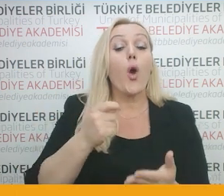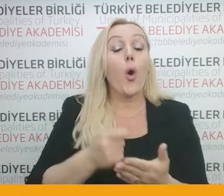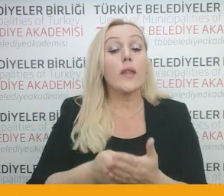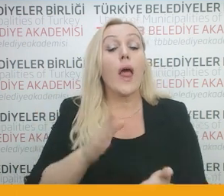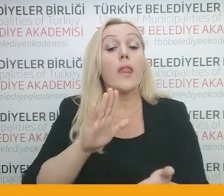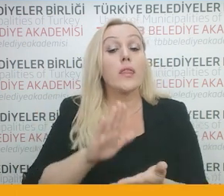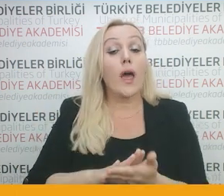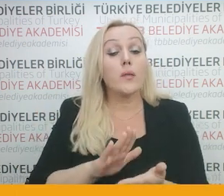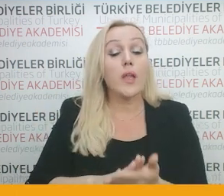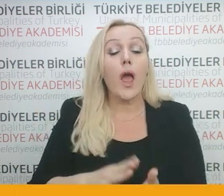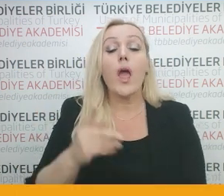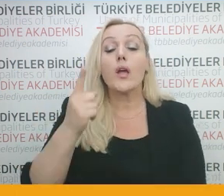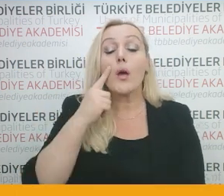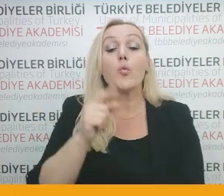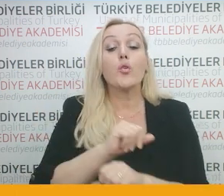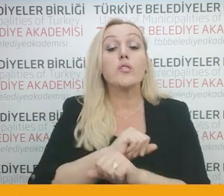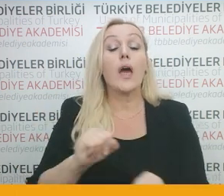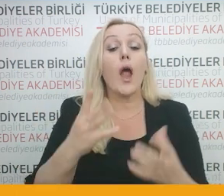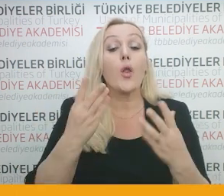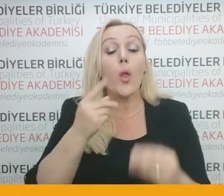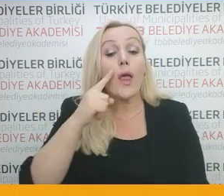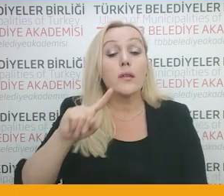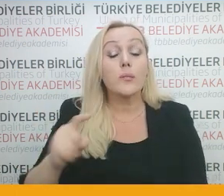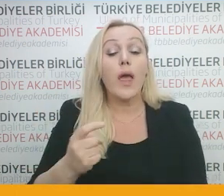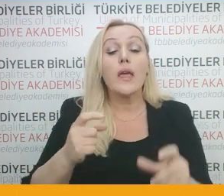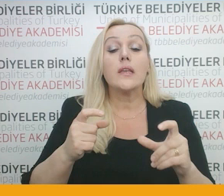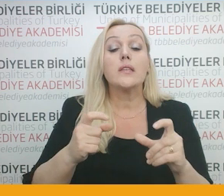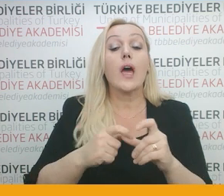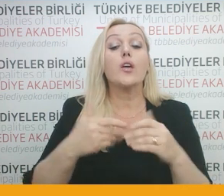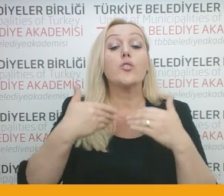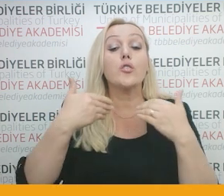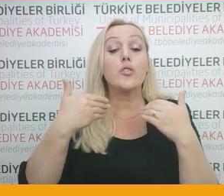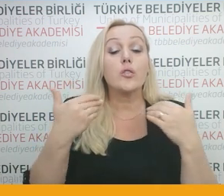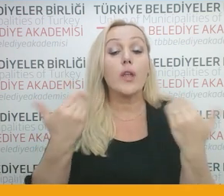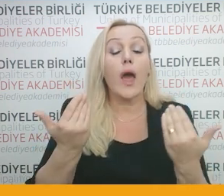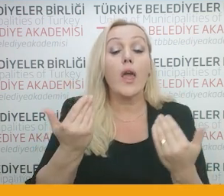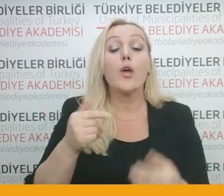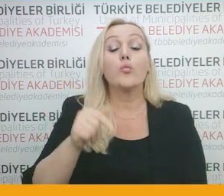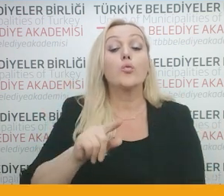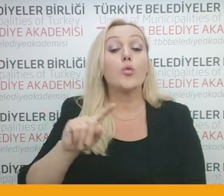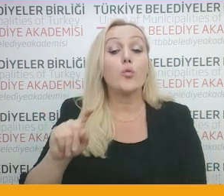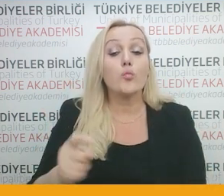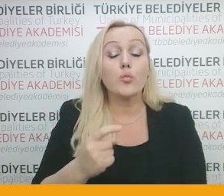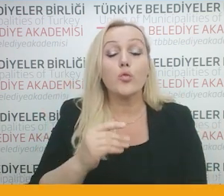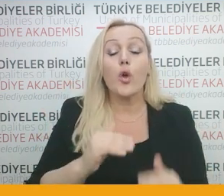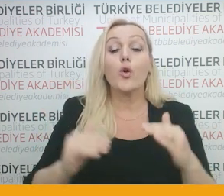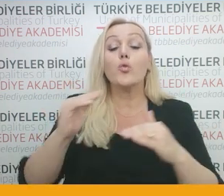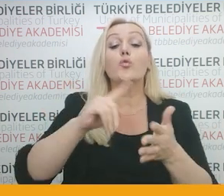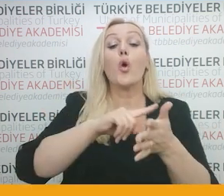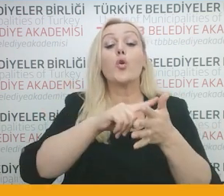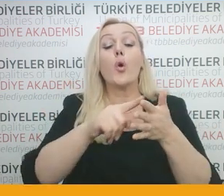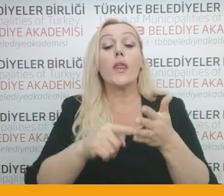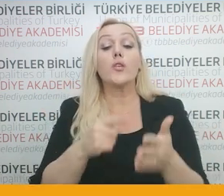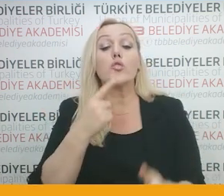kamu zararına olarak tespit edilmesi Sayıştay tarafından bir bulgu olarak ortaya konulmuş. Üst yönetici bu konuda savunma yapmış. Demiş